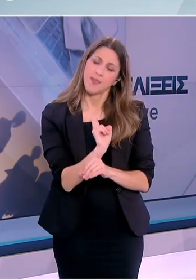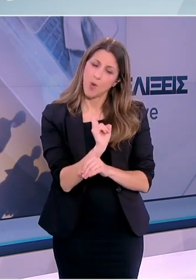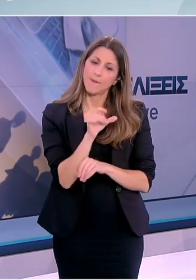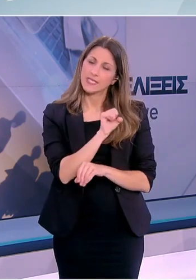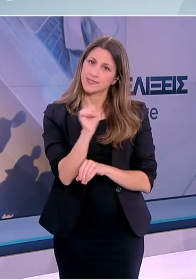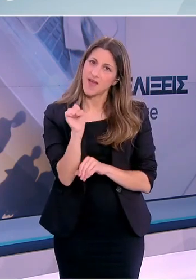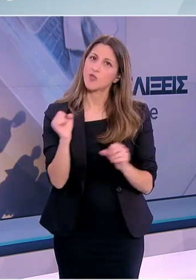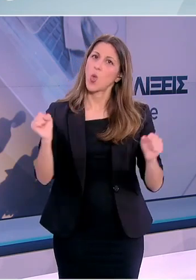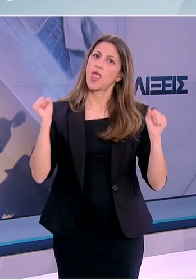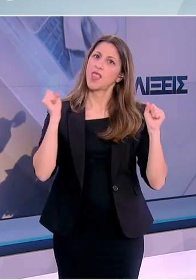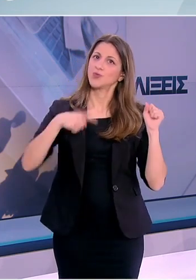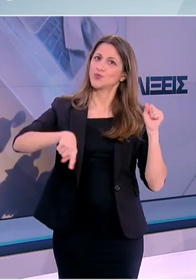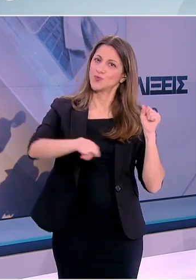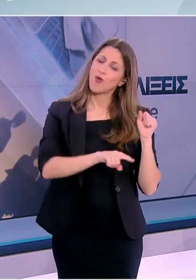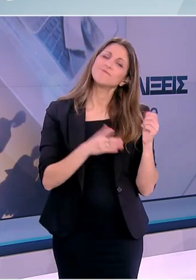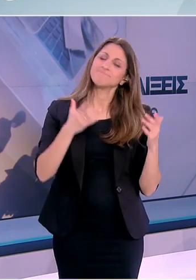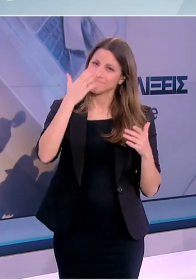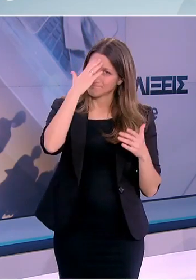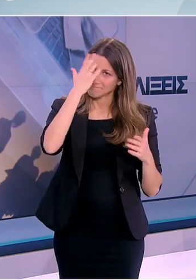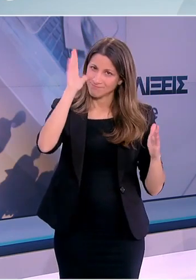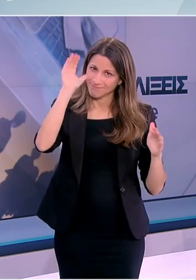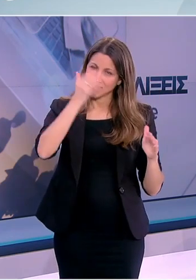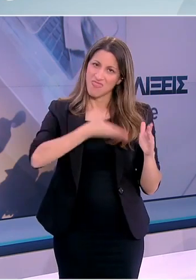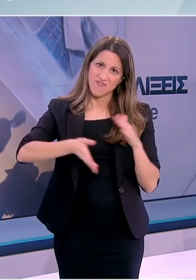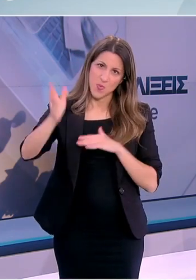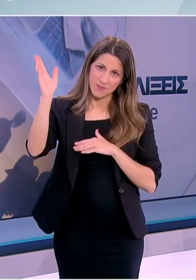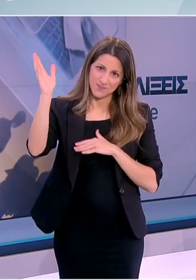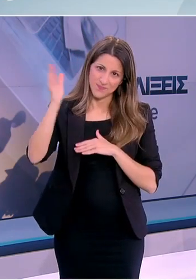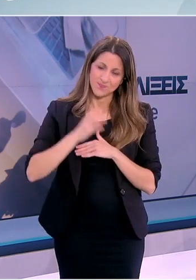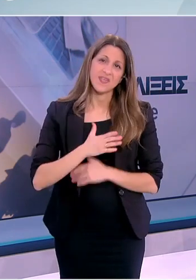Σάββατο υγιείς, με τις ευχές όλων μας, μπορούν να επιστρέψουν στα σπίτια τους. Σας ευχαριστούμε πολύ.